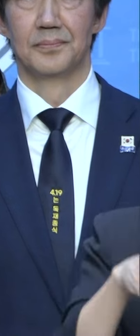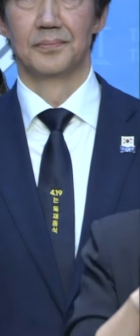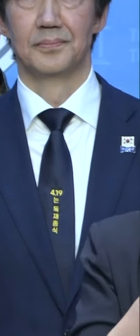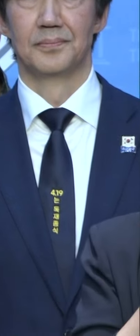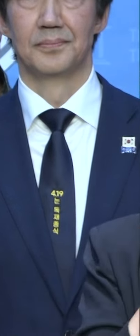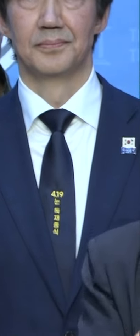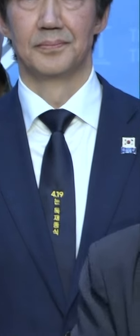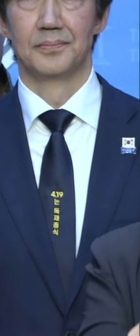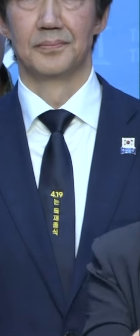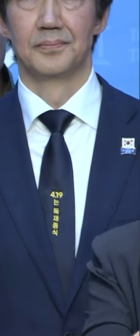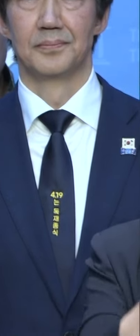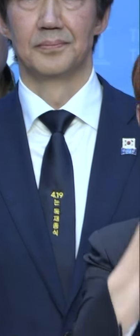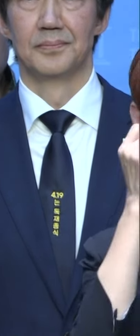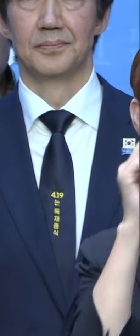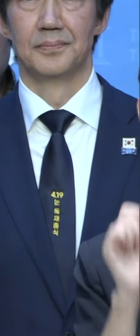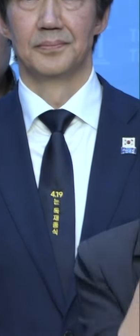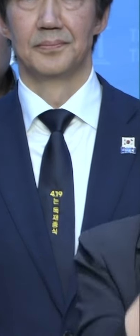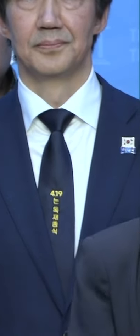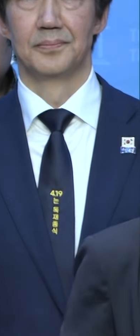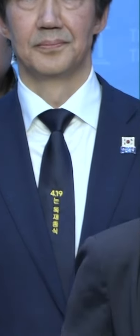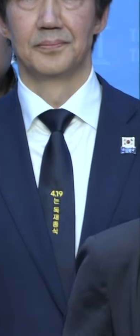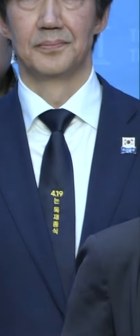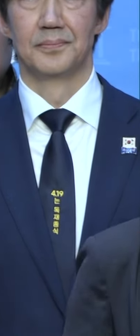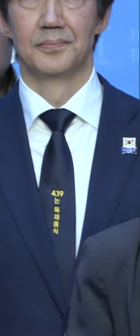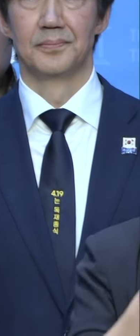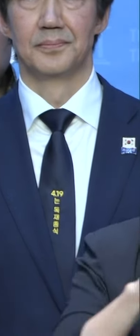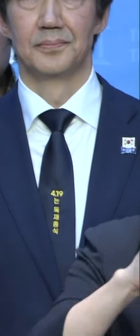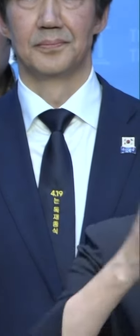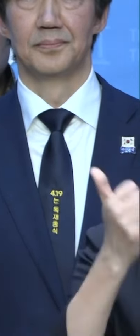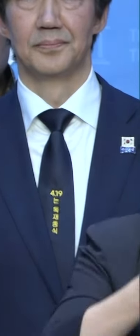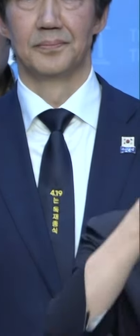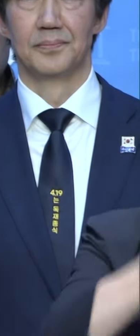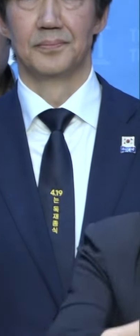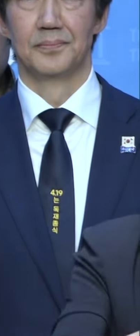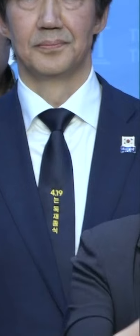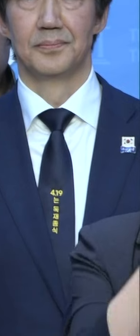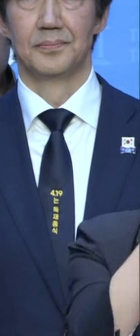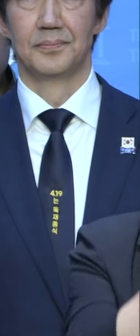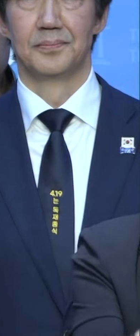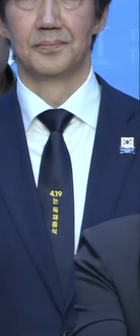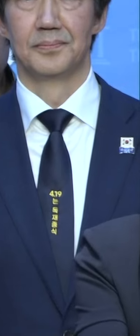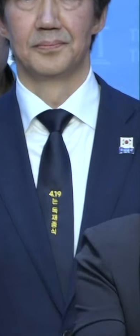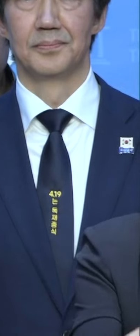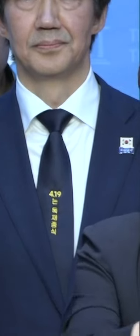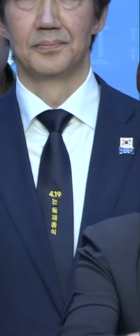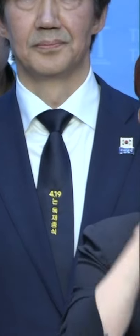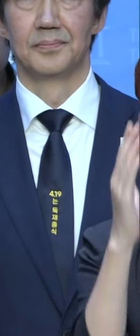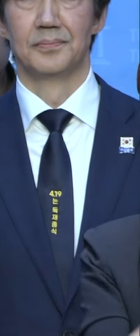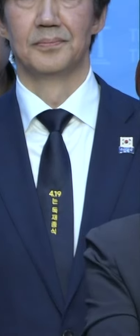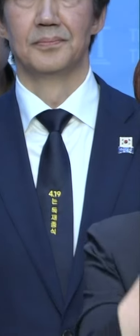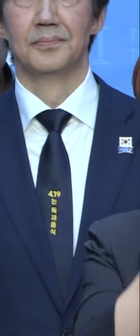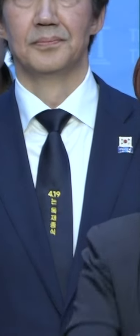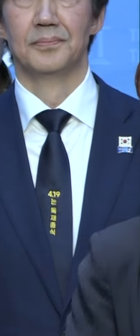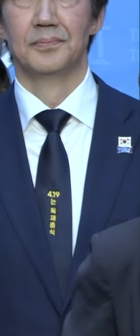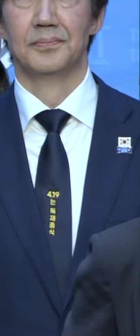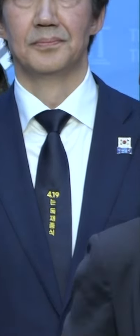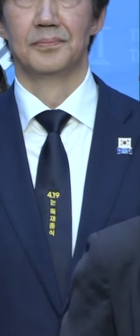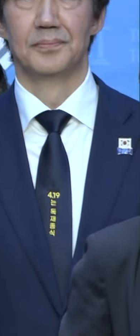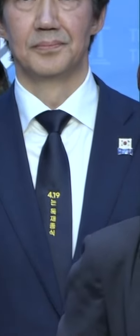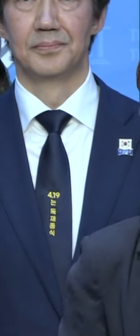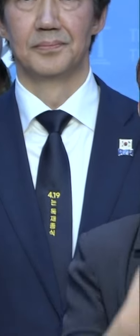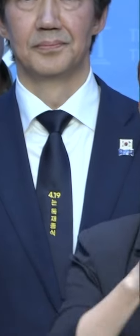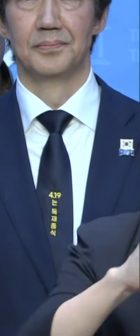때문입니다 이제 21대 국회 막바지에 서서 한 번만 옳은 판단을 해 주십시오 21대